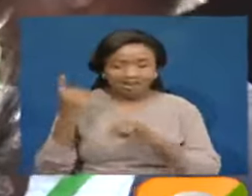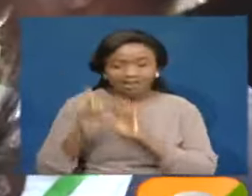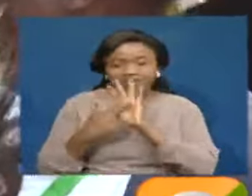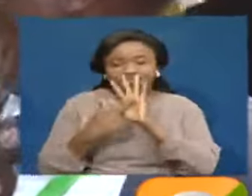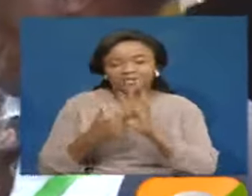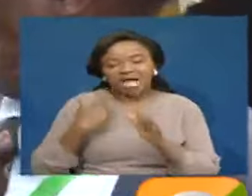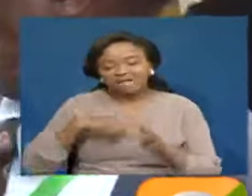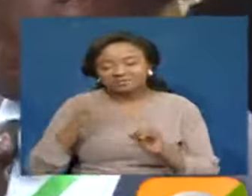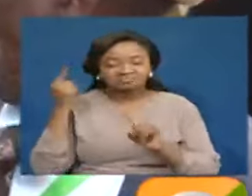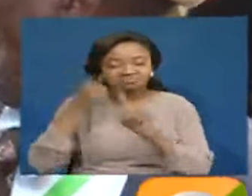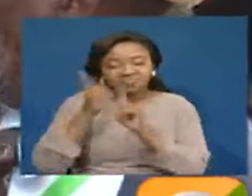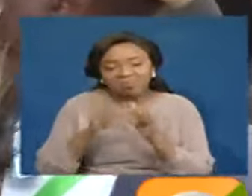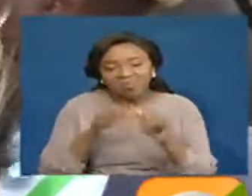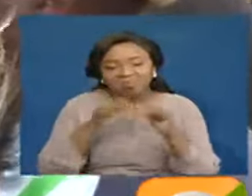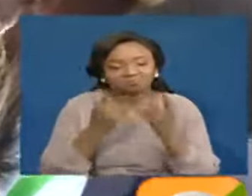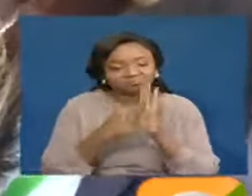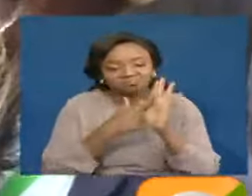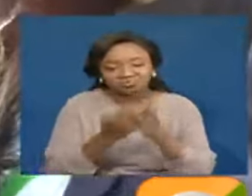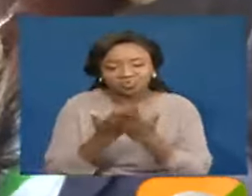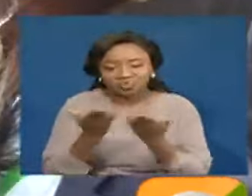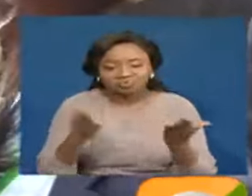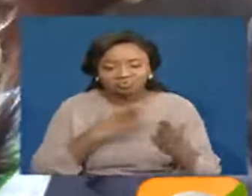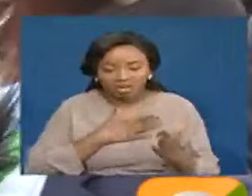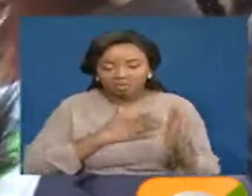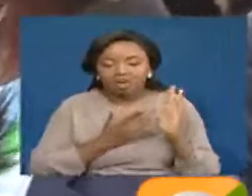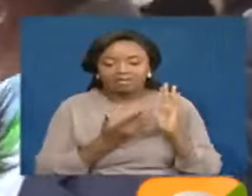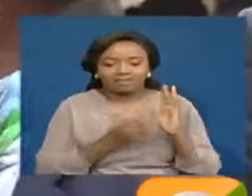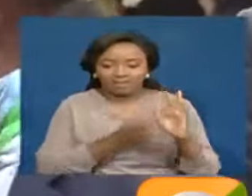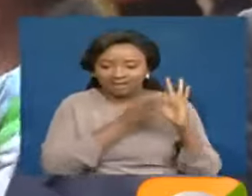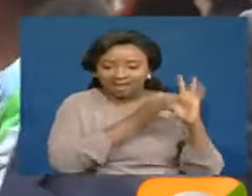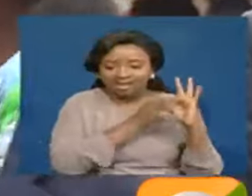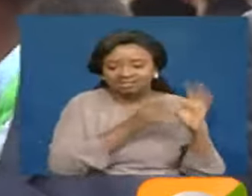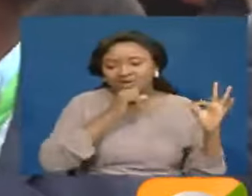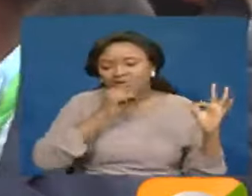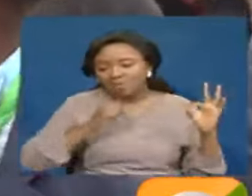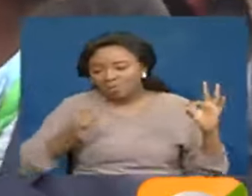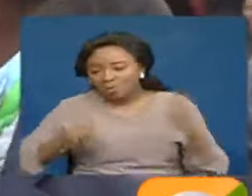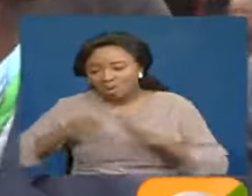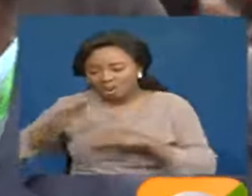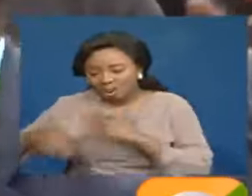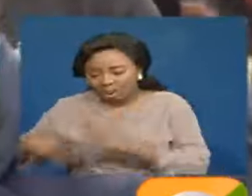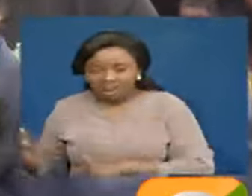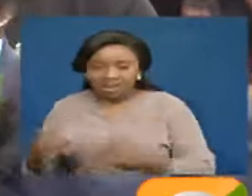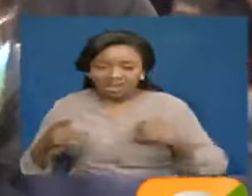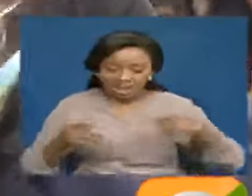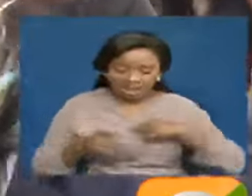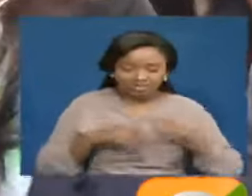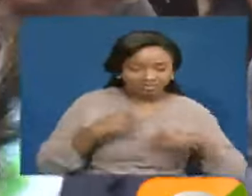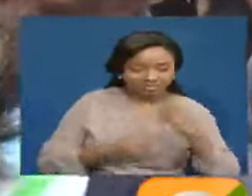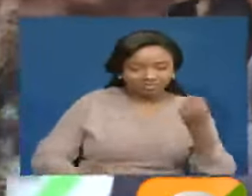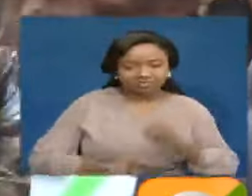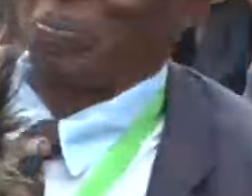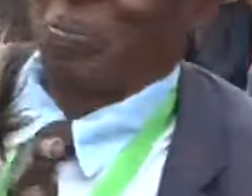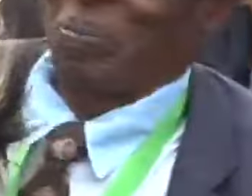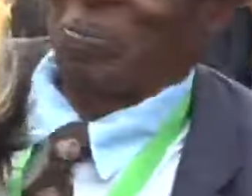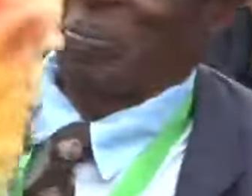samani na tujawachilia. Hata kama wazee wamekuja hivyo hivyo, sisi tunashikilia